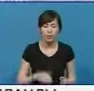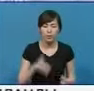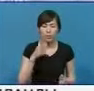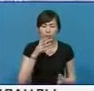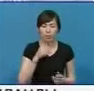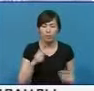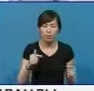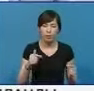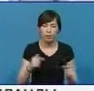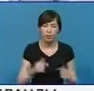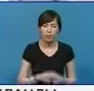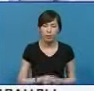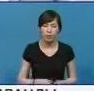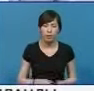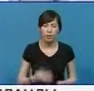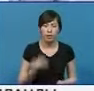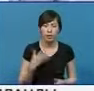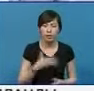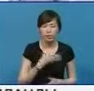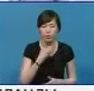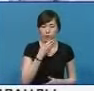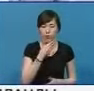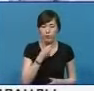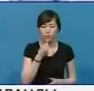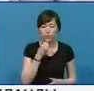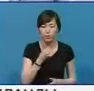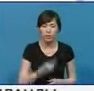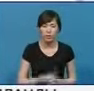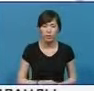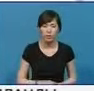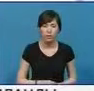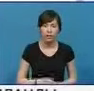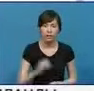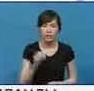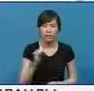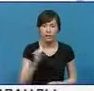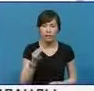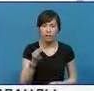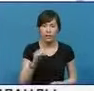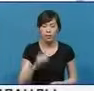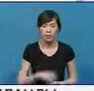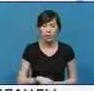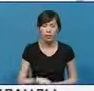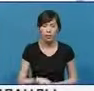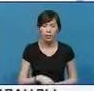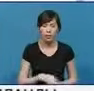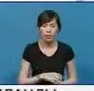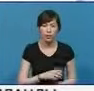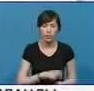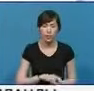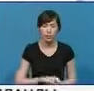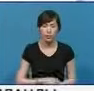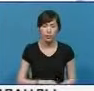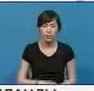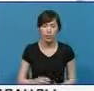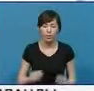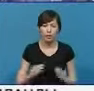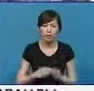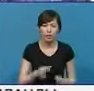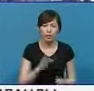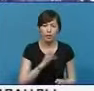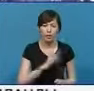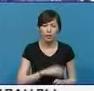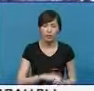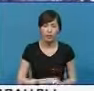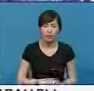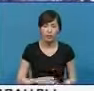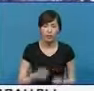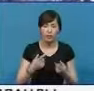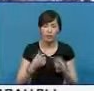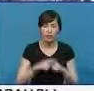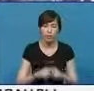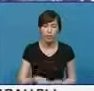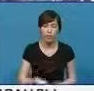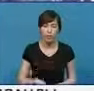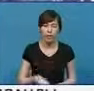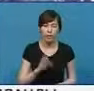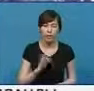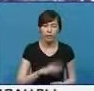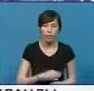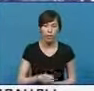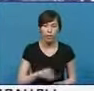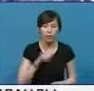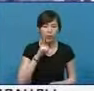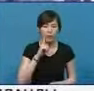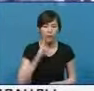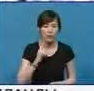көпшіліктің көңіліне шығып үлгерді. Негізінен физиотерапевтік емді үйде қабылдауға арналған құрылғылар еш зиянсыз, қолдануға ыңғайлы.